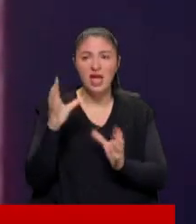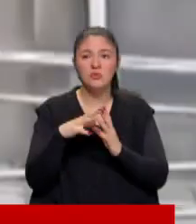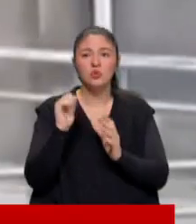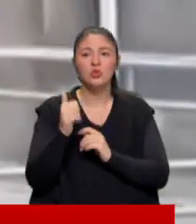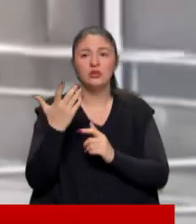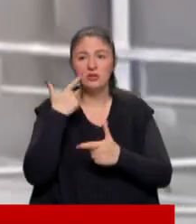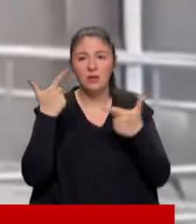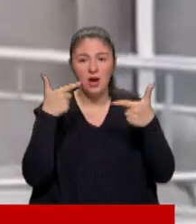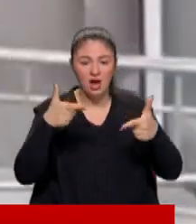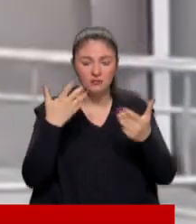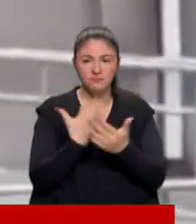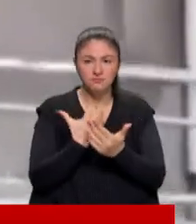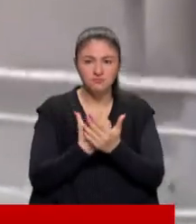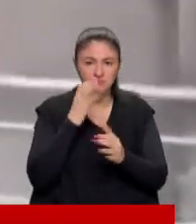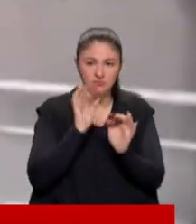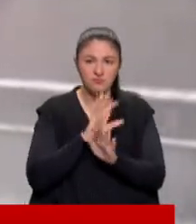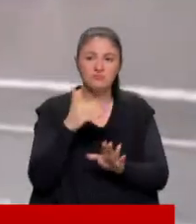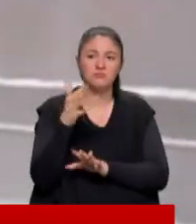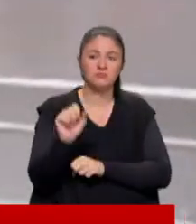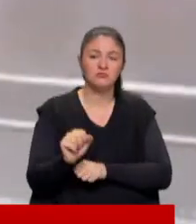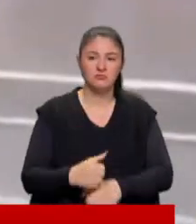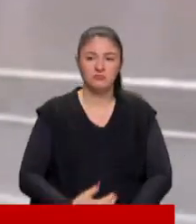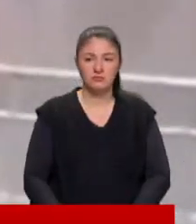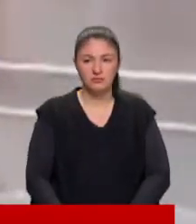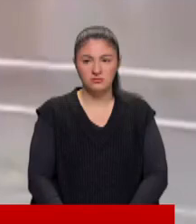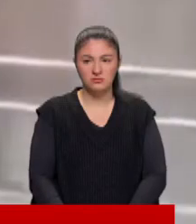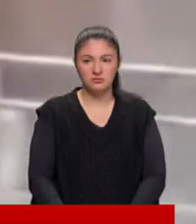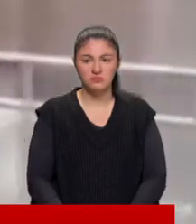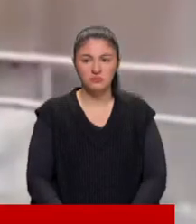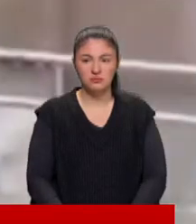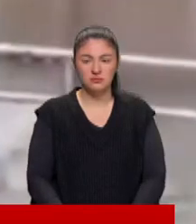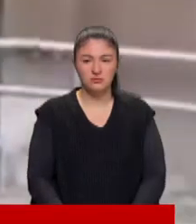günler süren kamera kaydı inceleme sonucunda yakalandı.